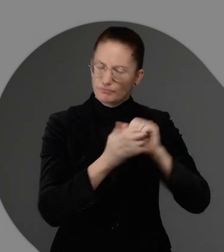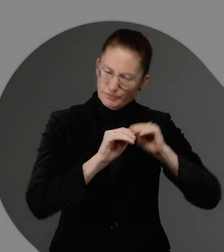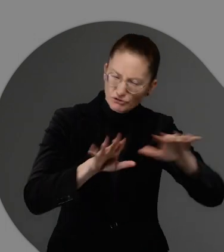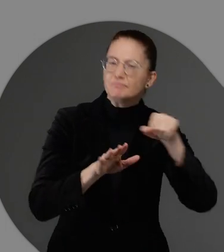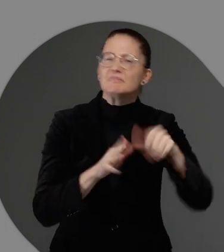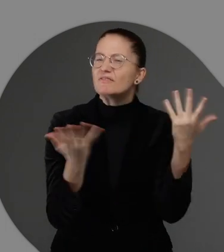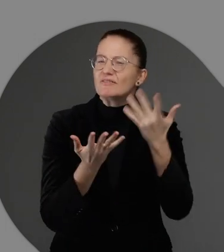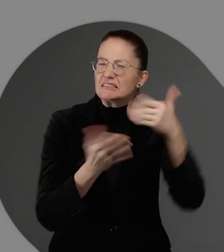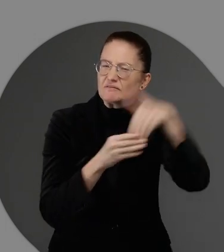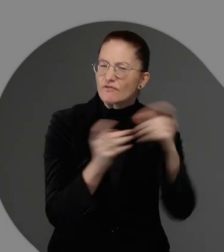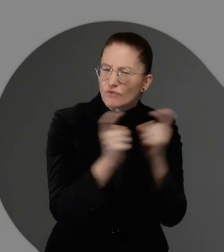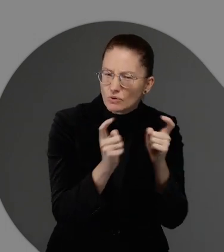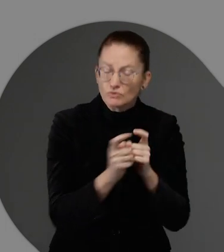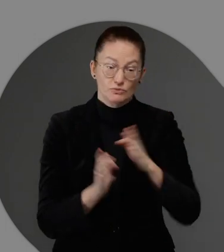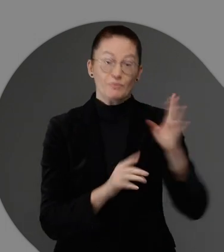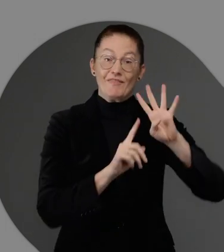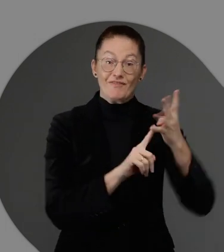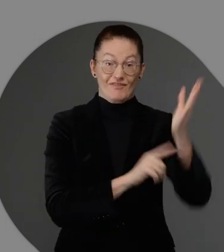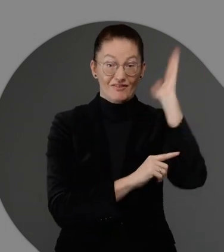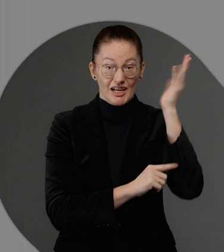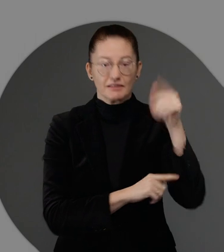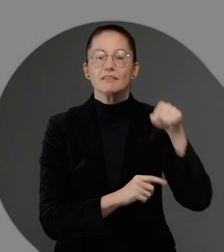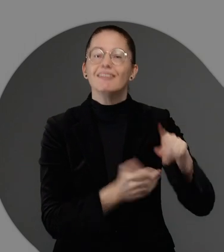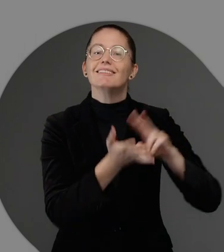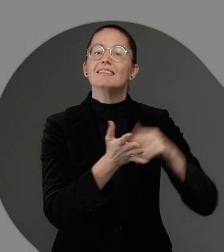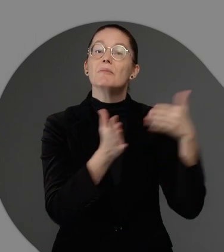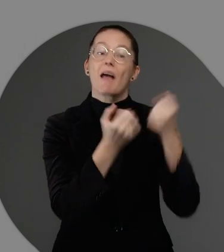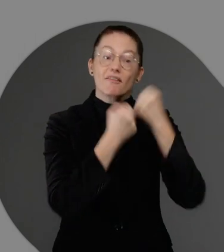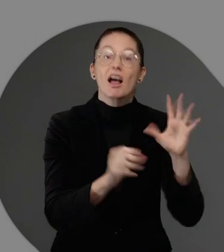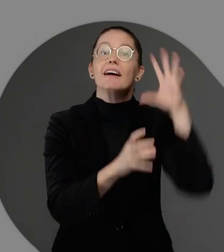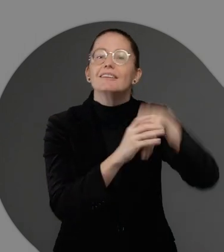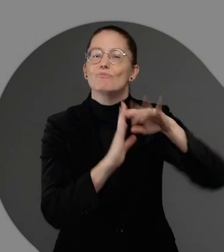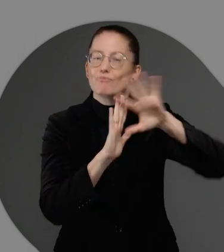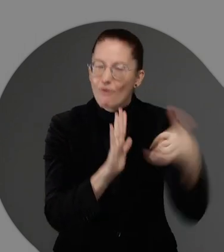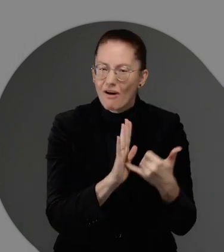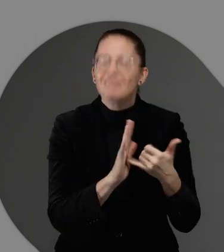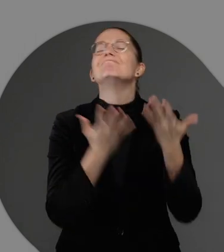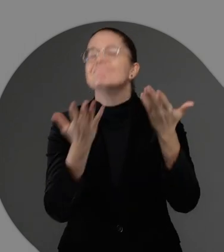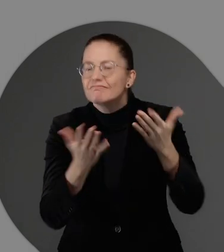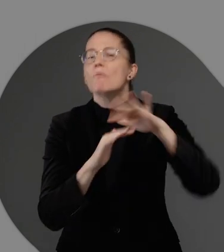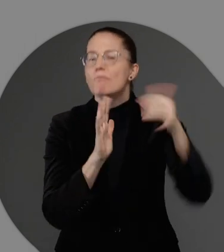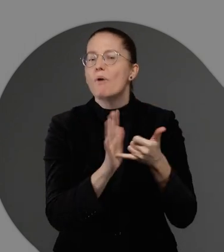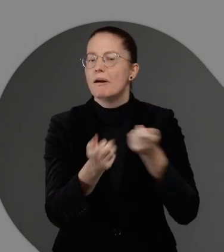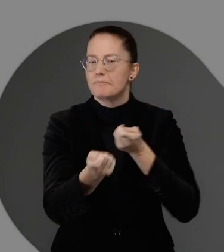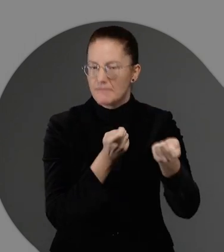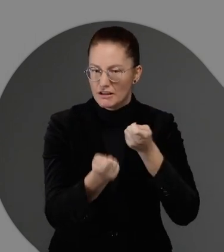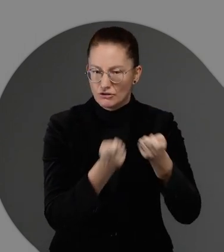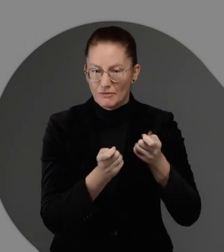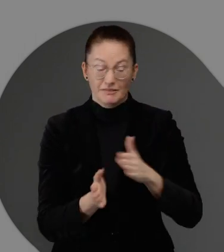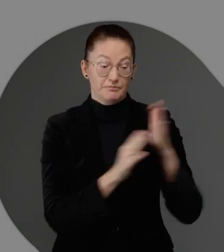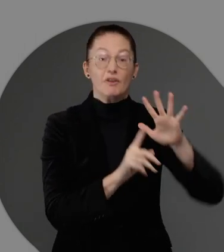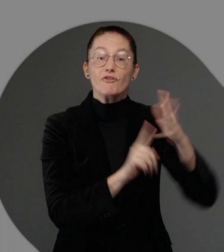Web Publishing funktioniert. Die 4. Lektion befasst sich mit digitaler Barrierefreiheit in Projekten, also mit